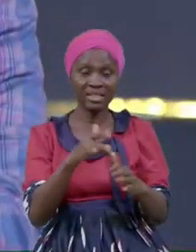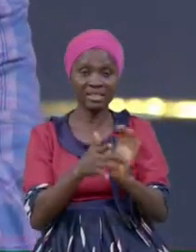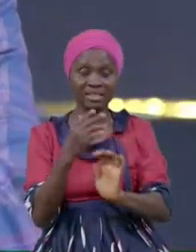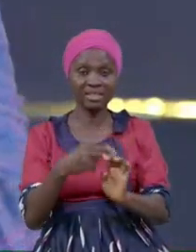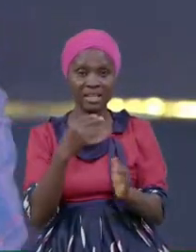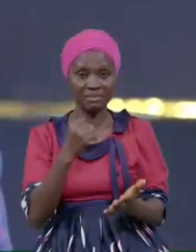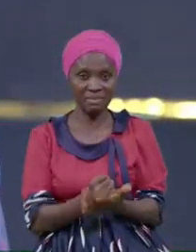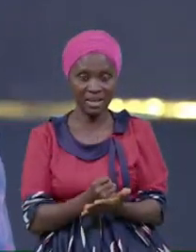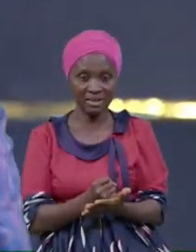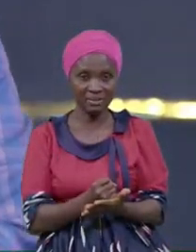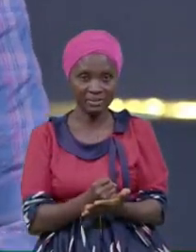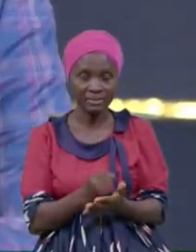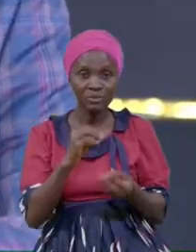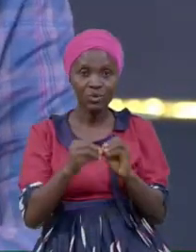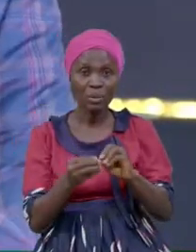Troisième point.